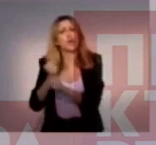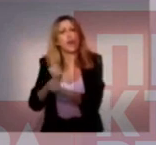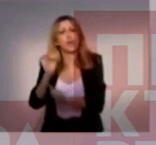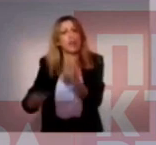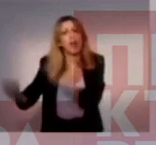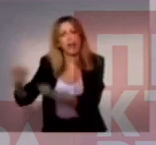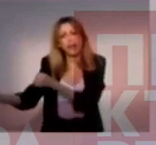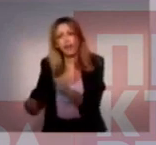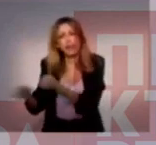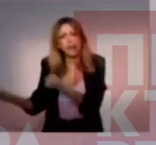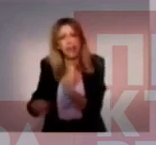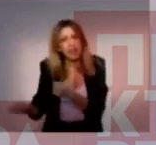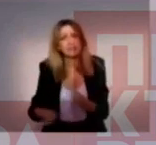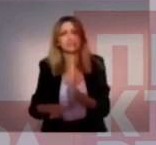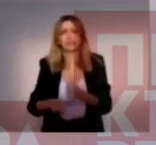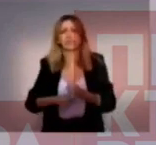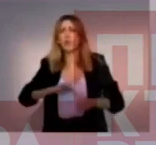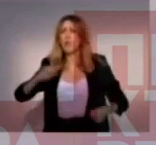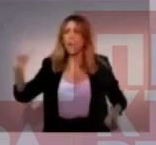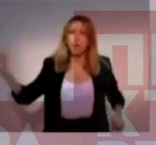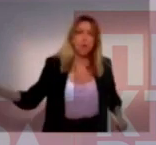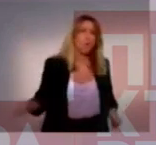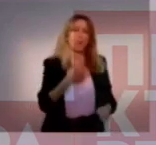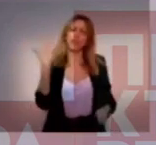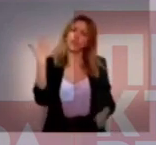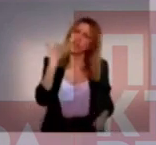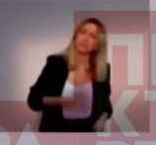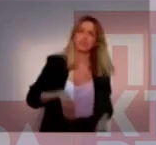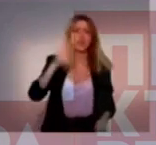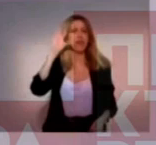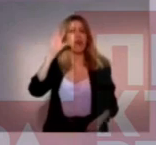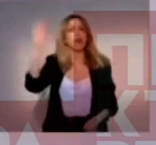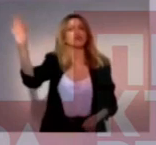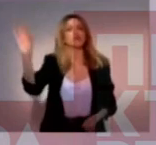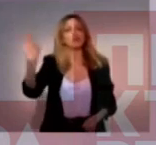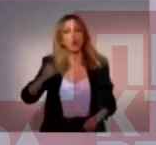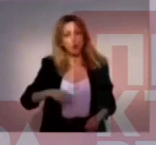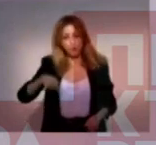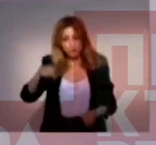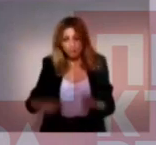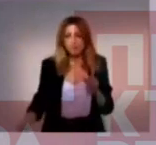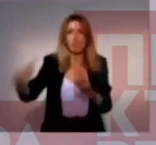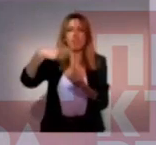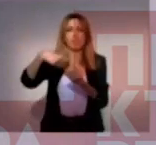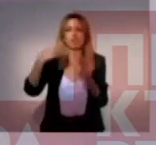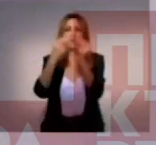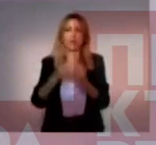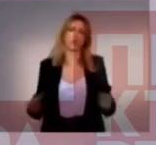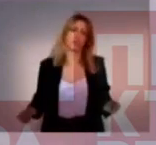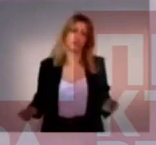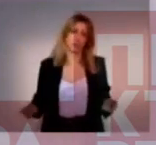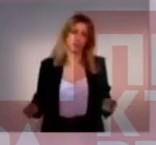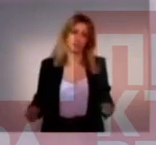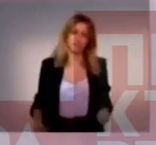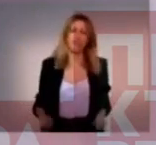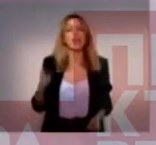αποτέλεσμα. Και νομίζω ότι έχετε κάθε λόγο όλοι σας, βλέποντας τι έχει συμβεί σε άλλες χώρες, να είστε